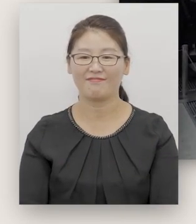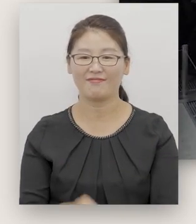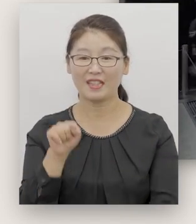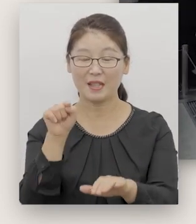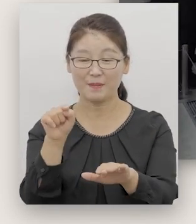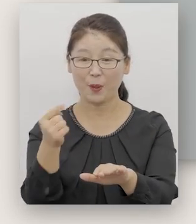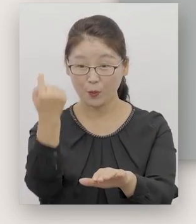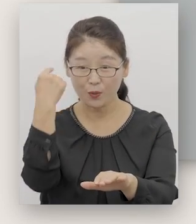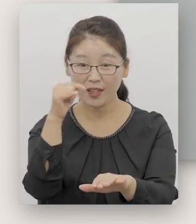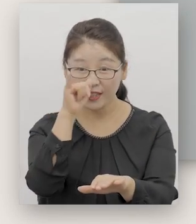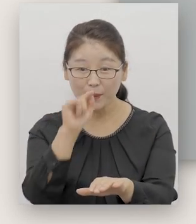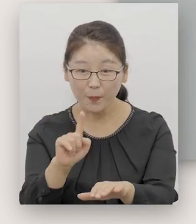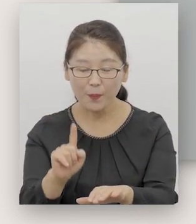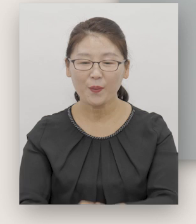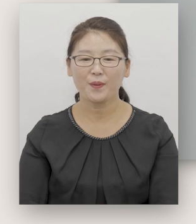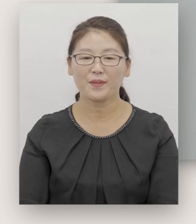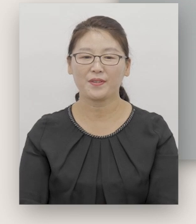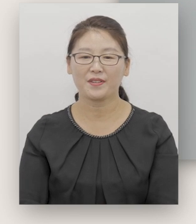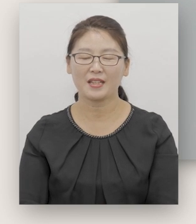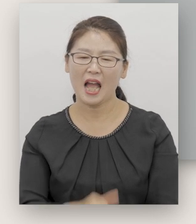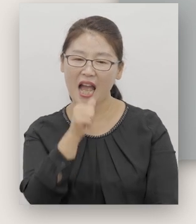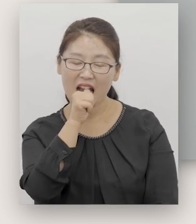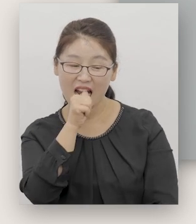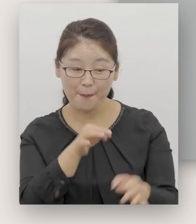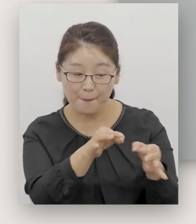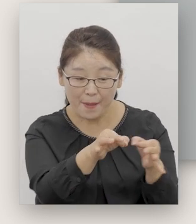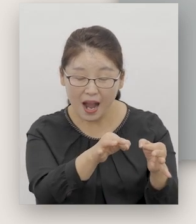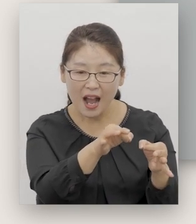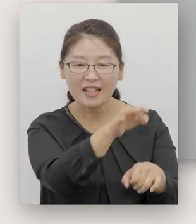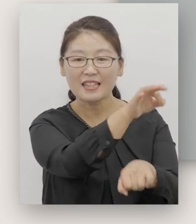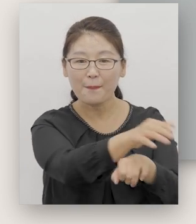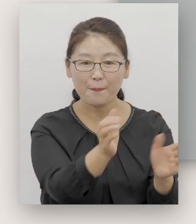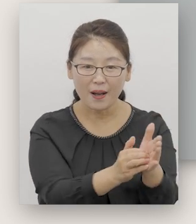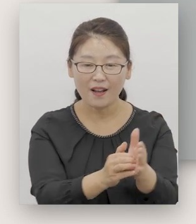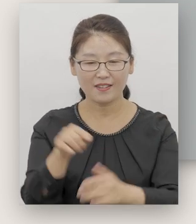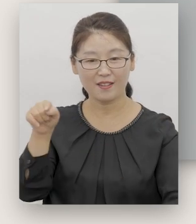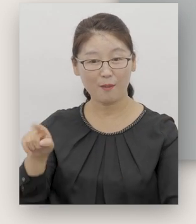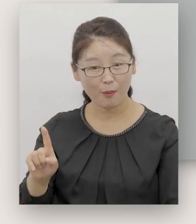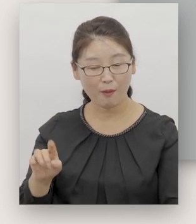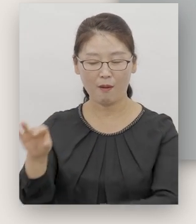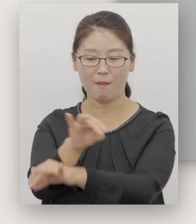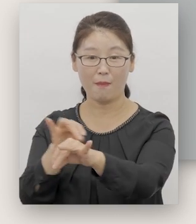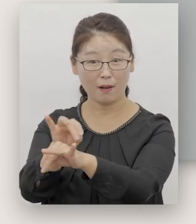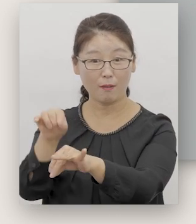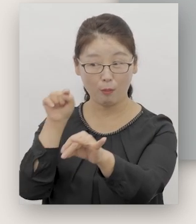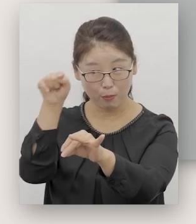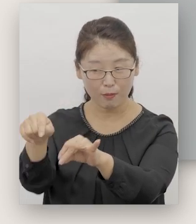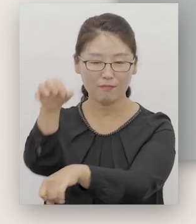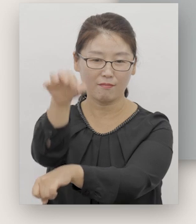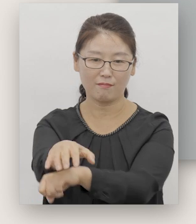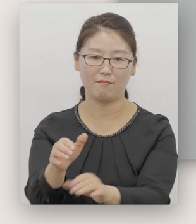작업이 기성품을 철물점에서 구매한 거라고 한다면 이 작업 같은 경우는 백화점에서 구매를 했다고